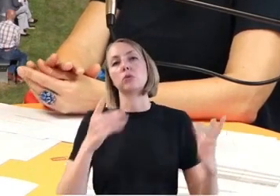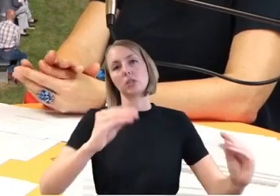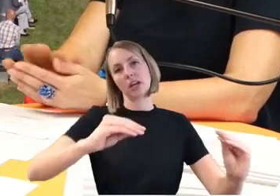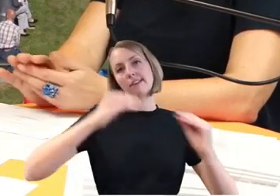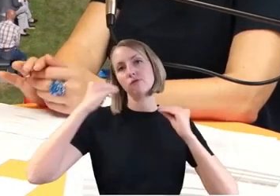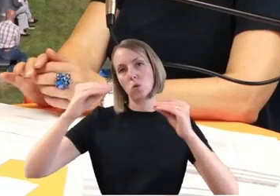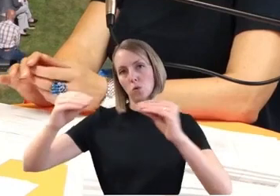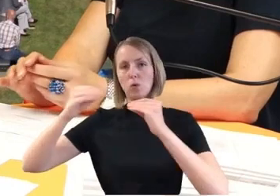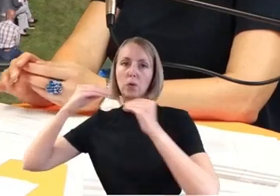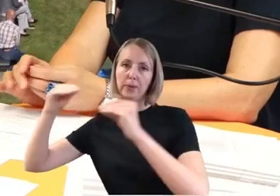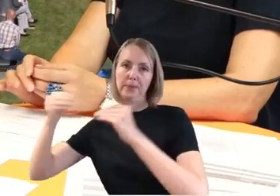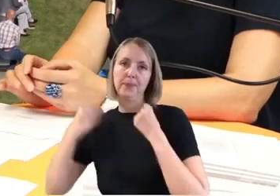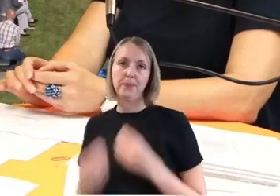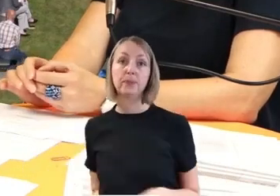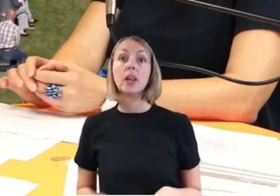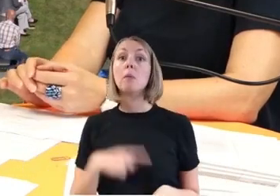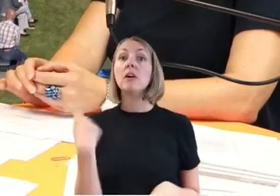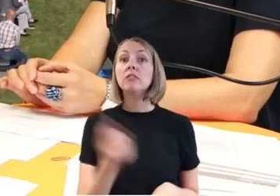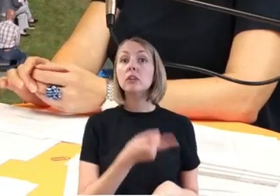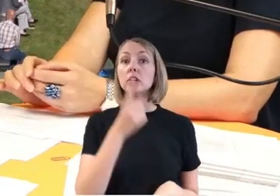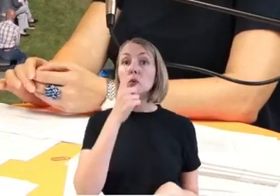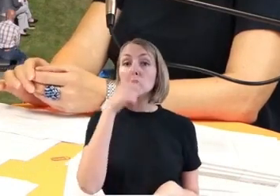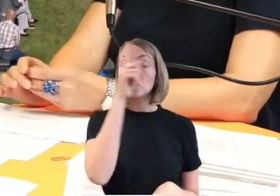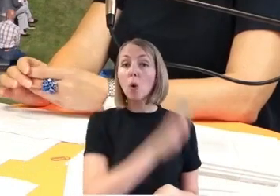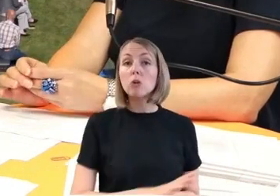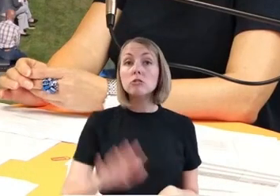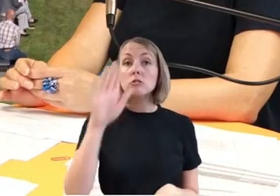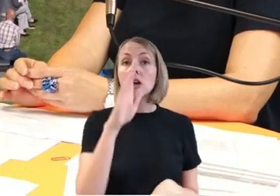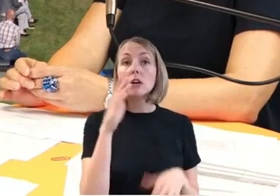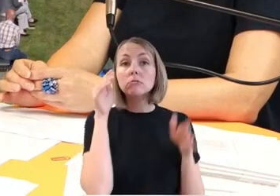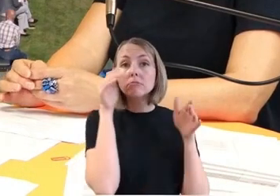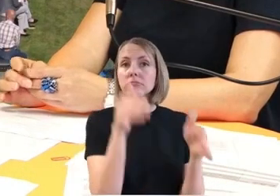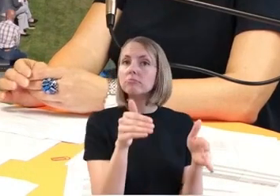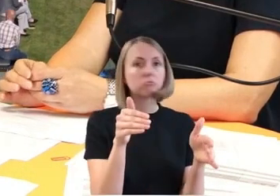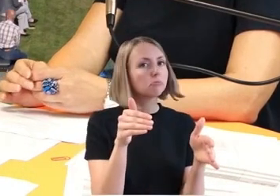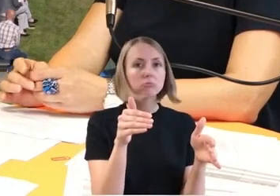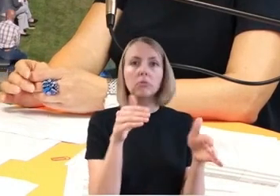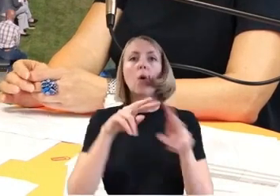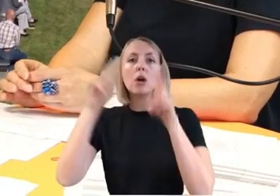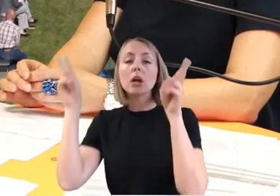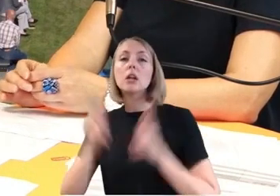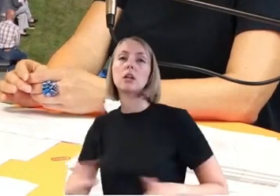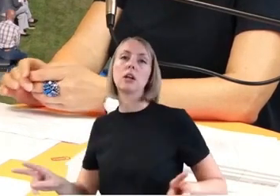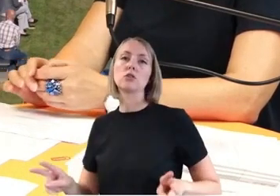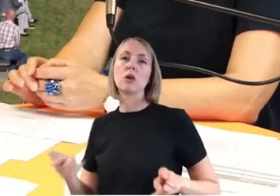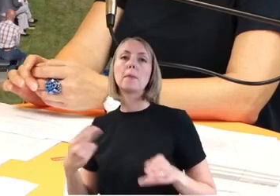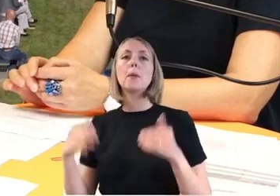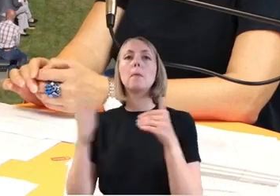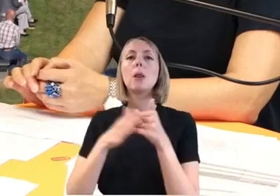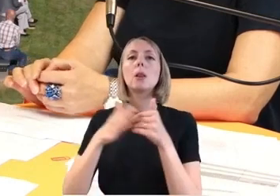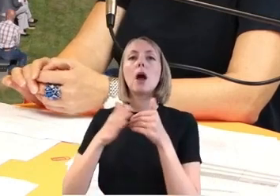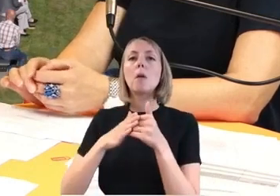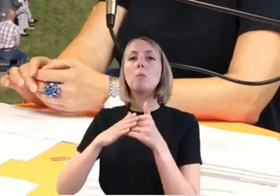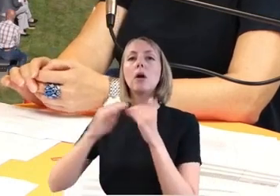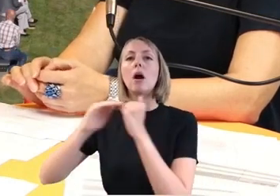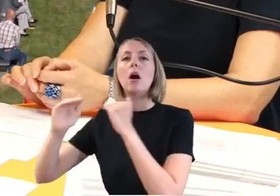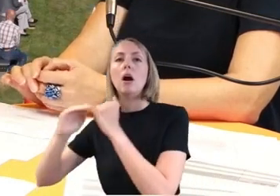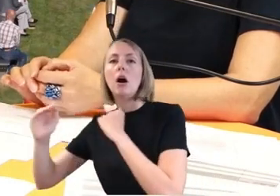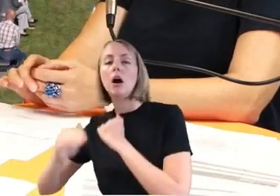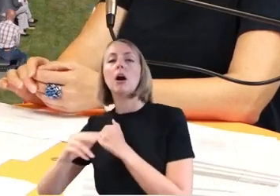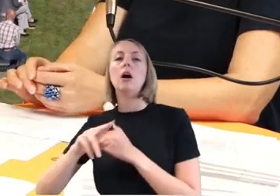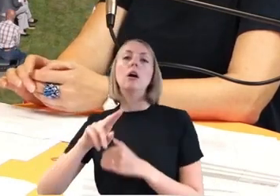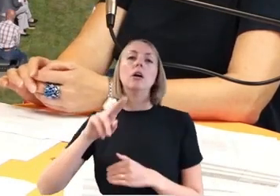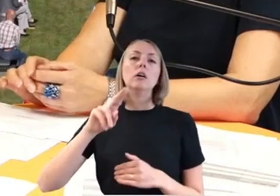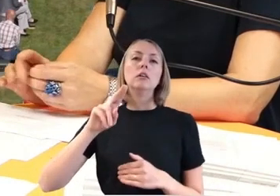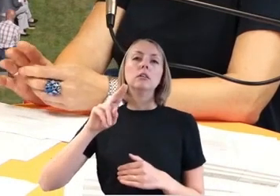bekommen aber nicht mehr national wir gucken auch international die anrainerstaaten die eu die nato und natürlich